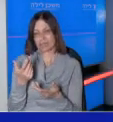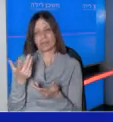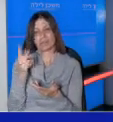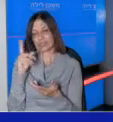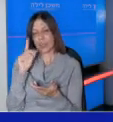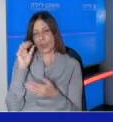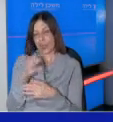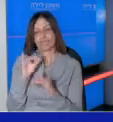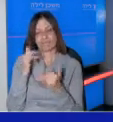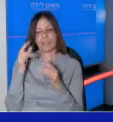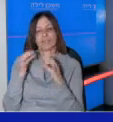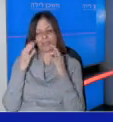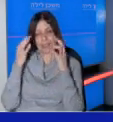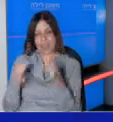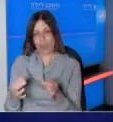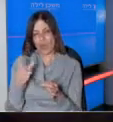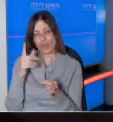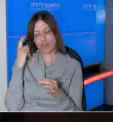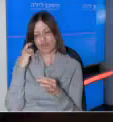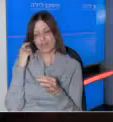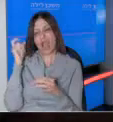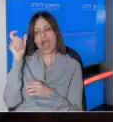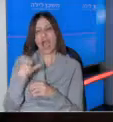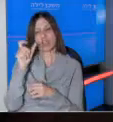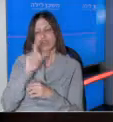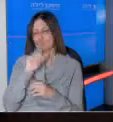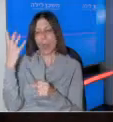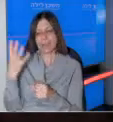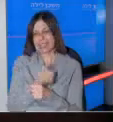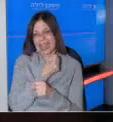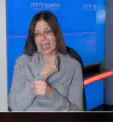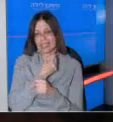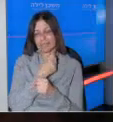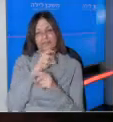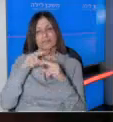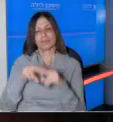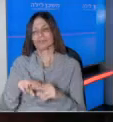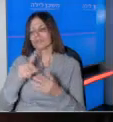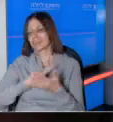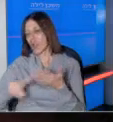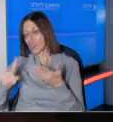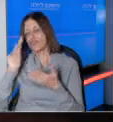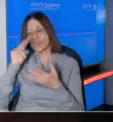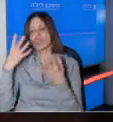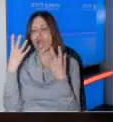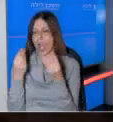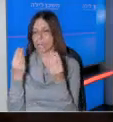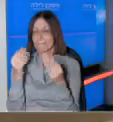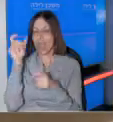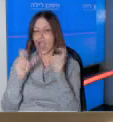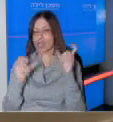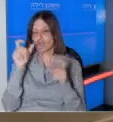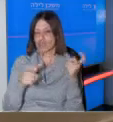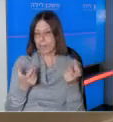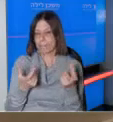תורם. אמנם דחו להם את זה, אבל תשמע, אנשים שלא מצליחים לשרוד את החודש, ויש הרבה באמת אנשים,